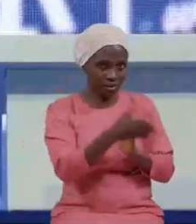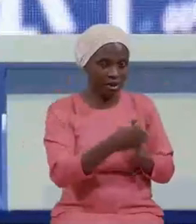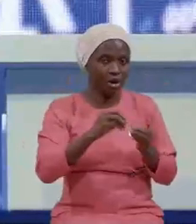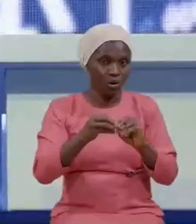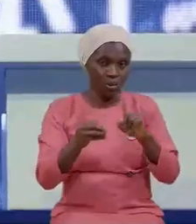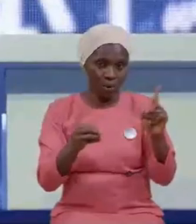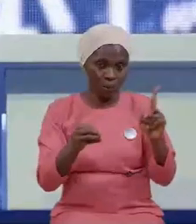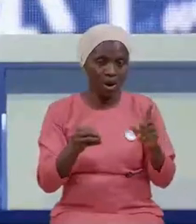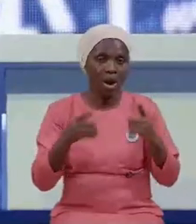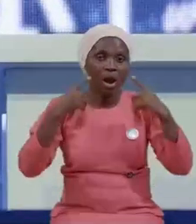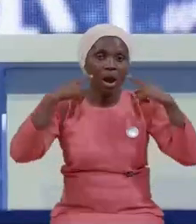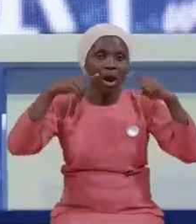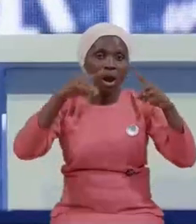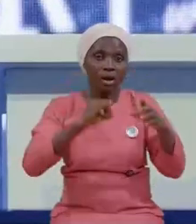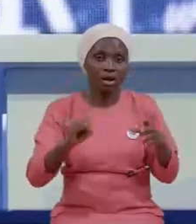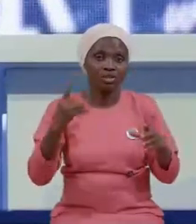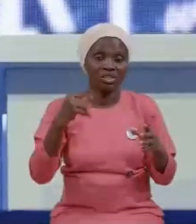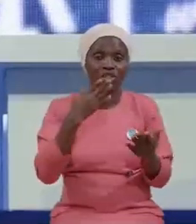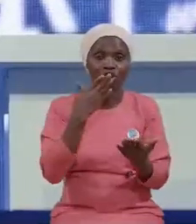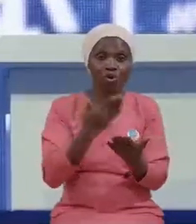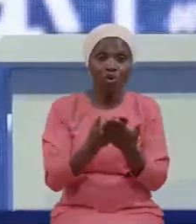Premièrement, l'annonce de la bonne nouvelle de la paix.